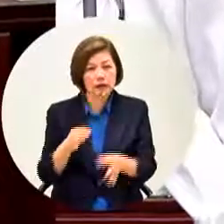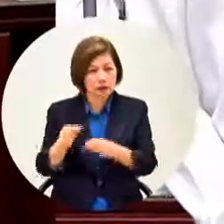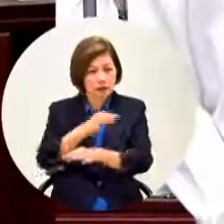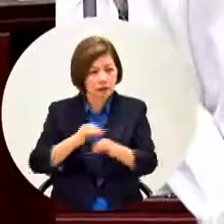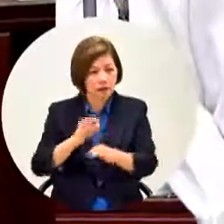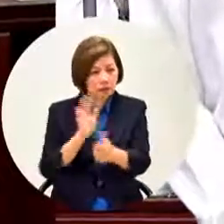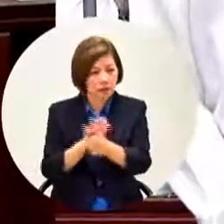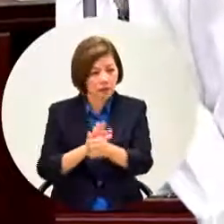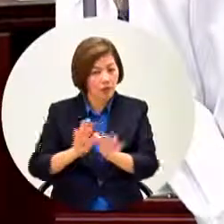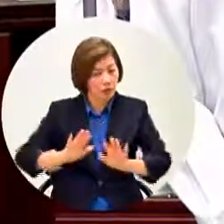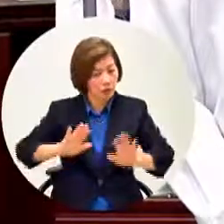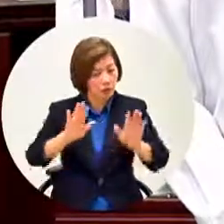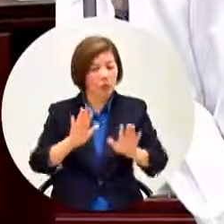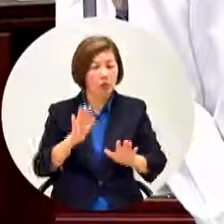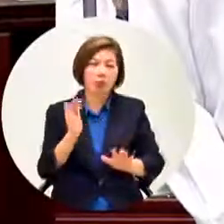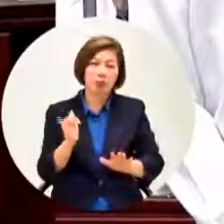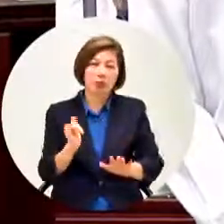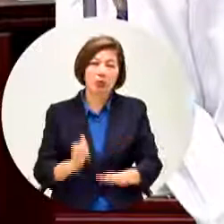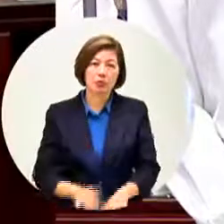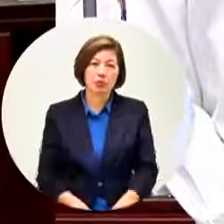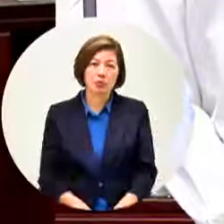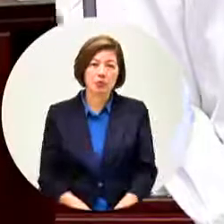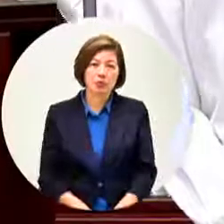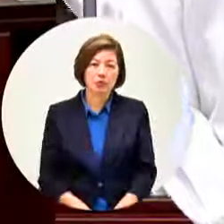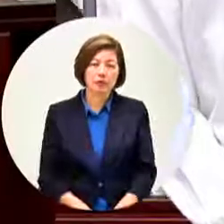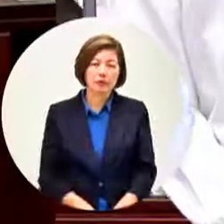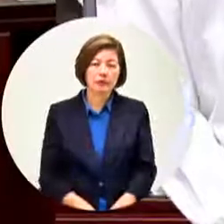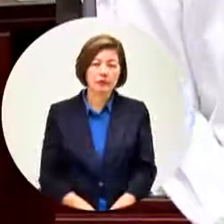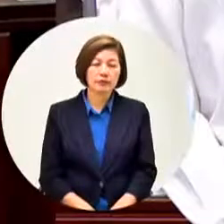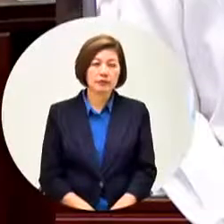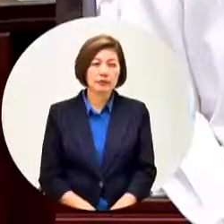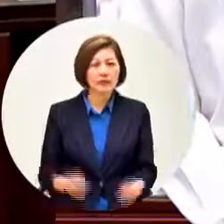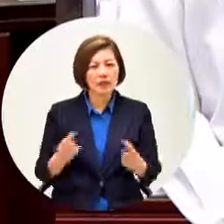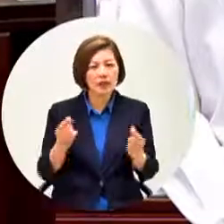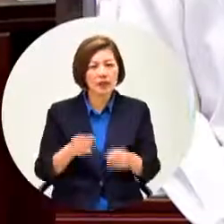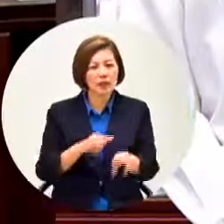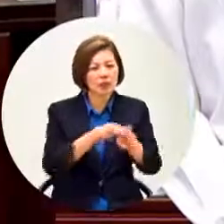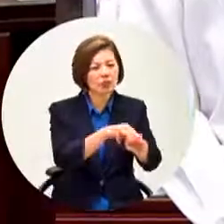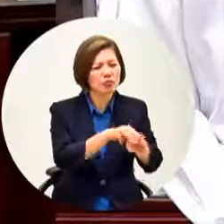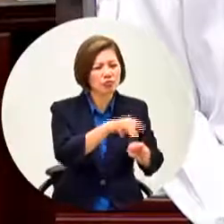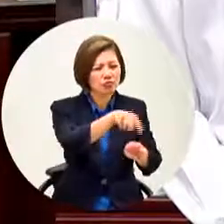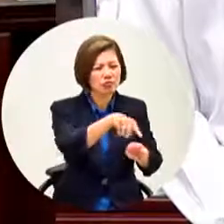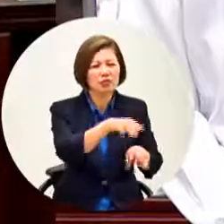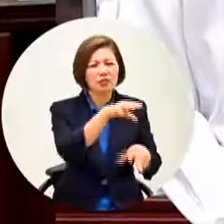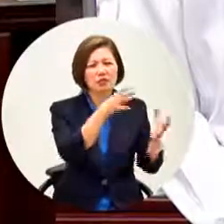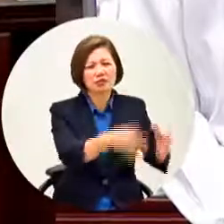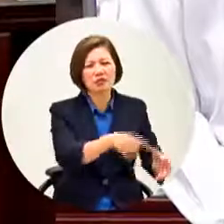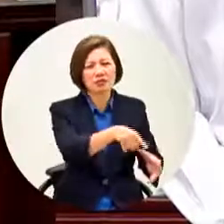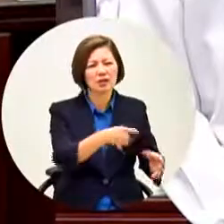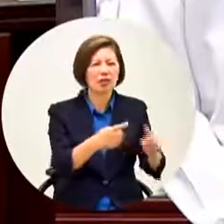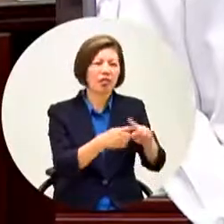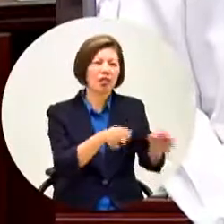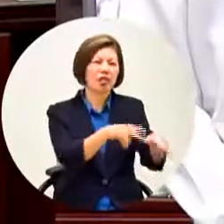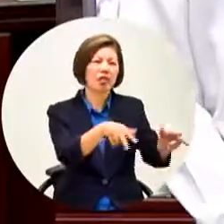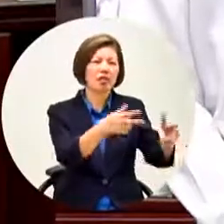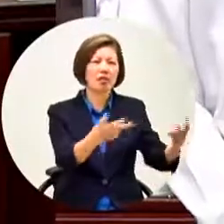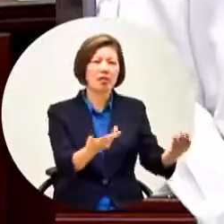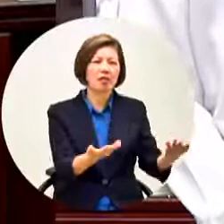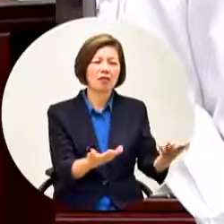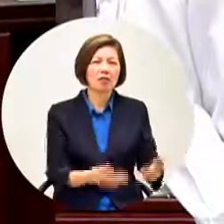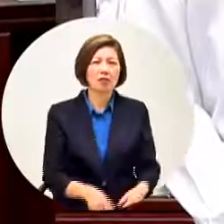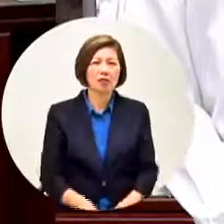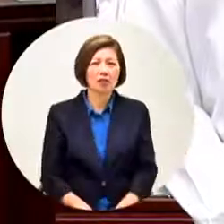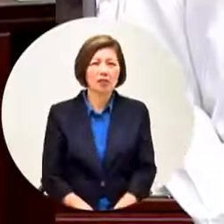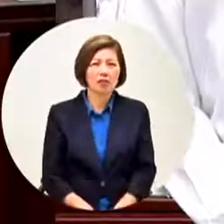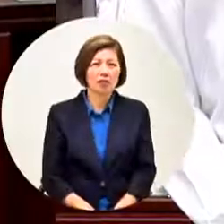哦、啊，麦哥，你看清楚，因讲啊，你出口这边啊做遮，无看到半个，看到安尼